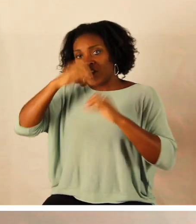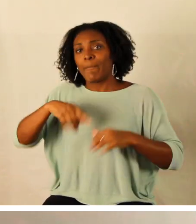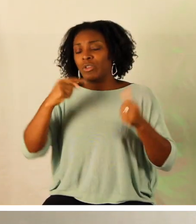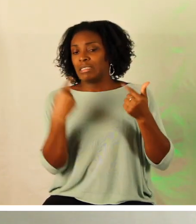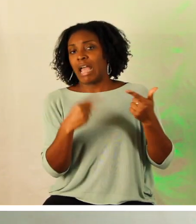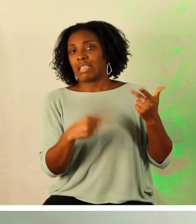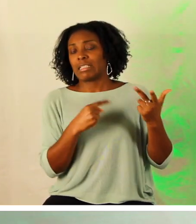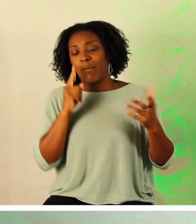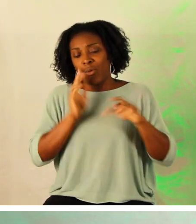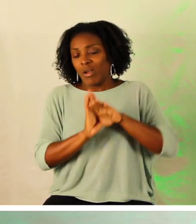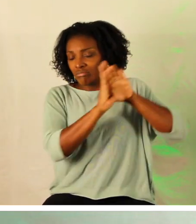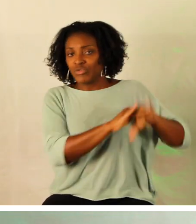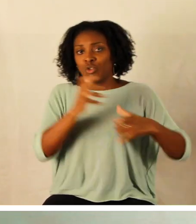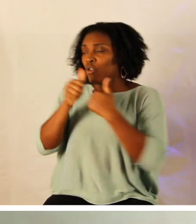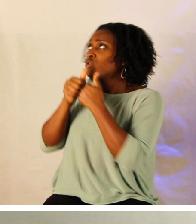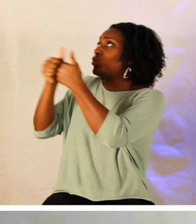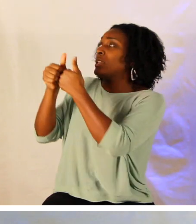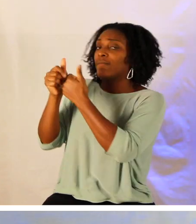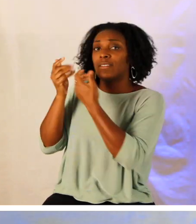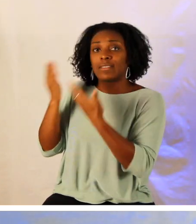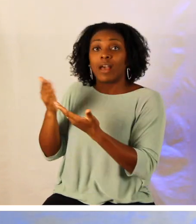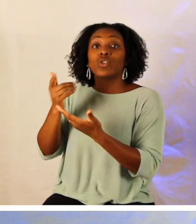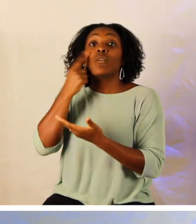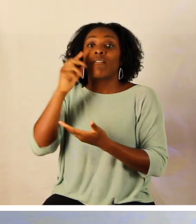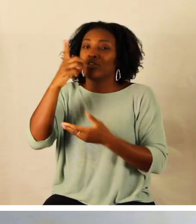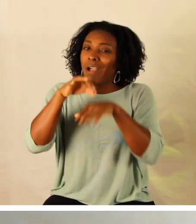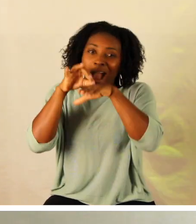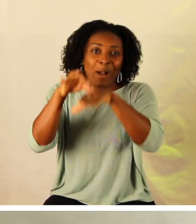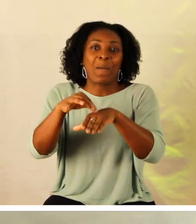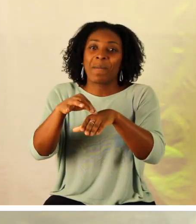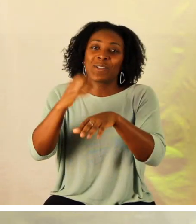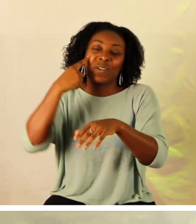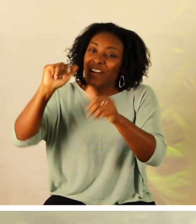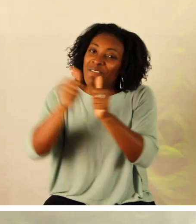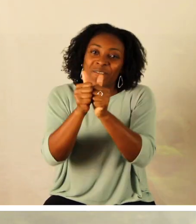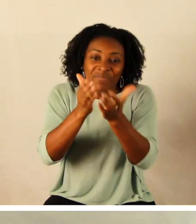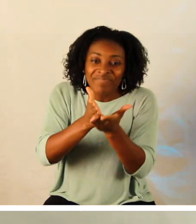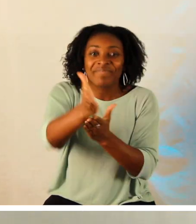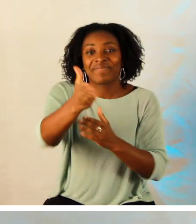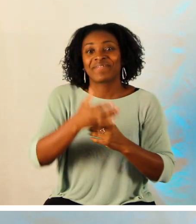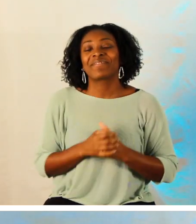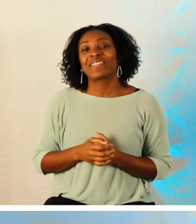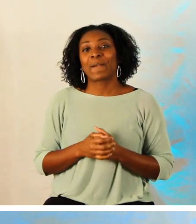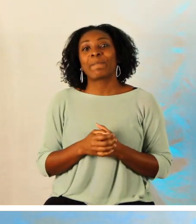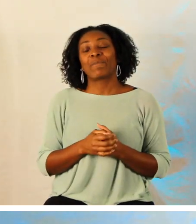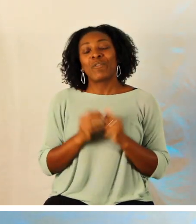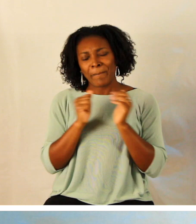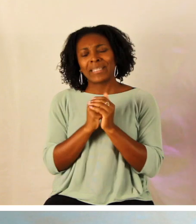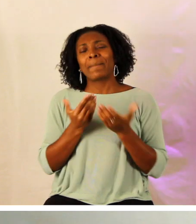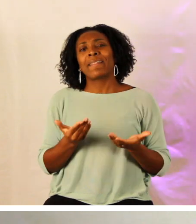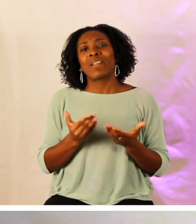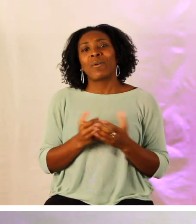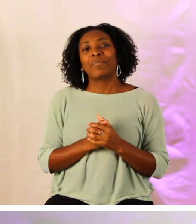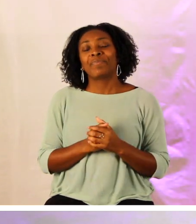je veux marcher avec toi. Et tu verras comment Dieu va t'accompagner sur cette route. J'aimerais qu'on prenne le temps de